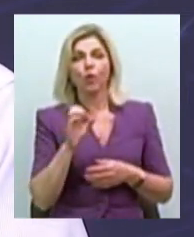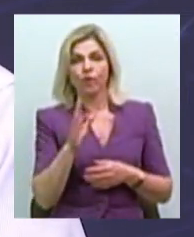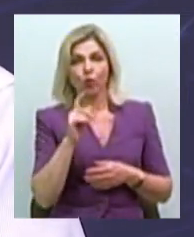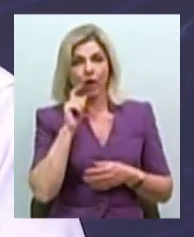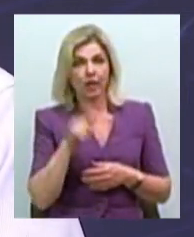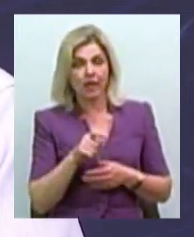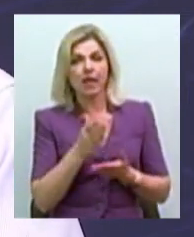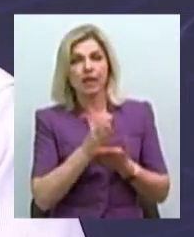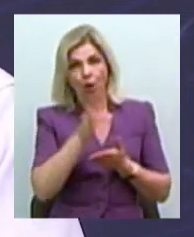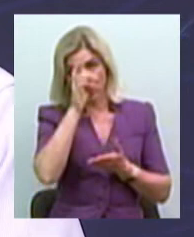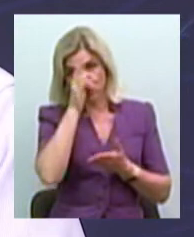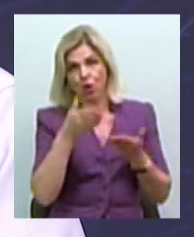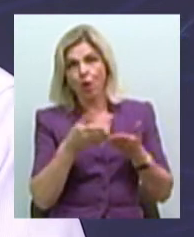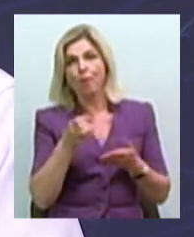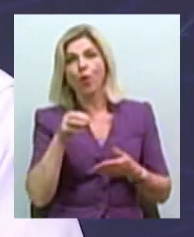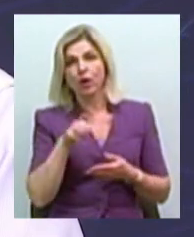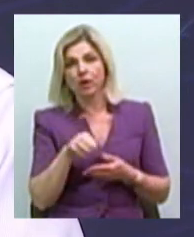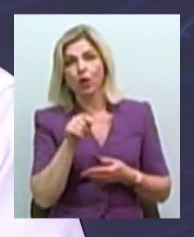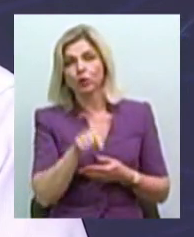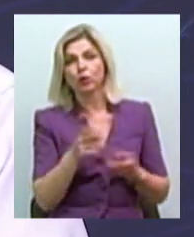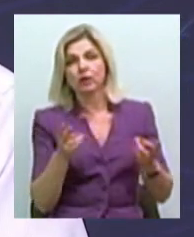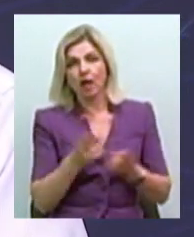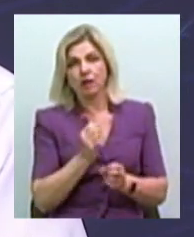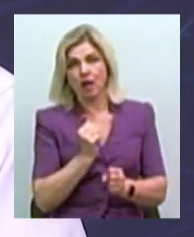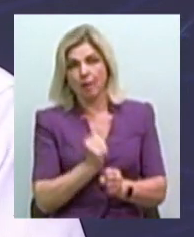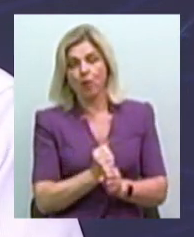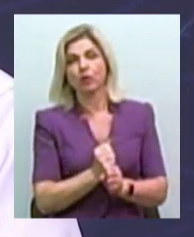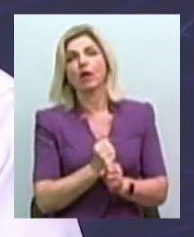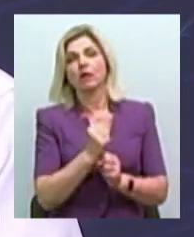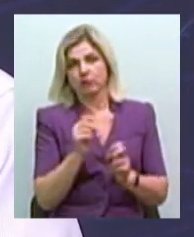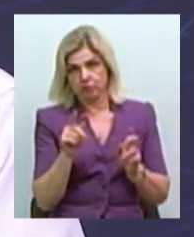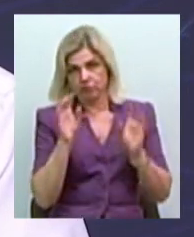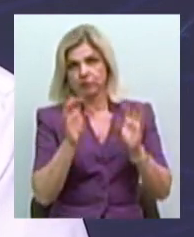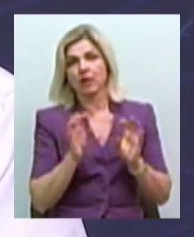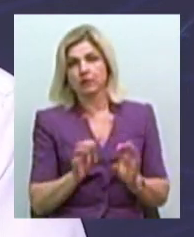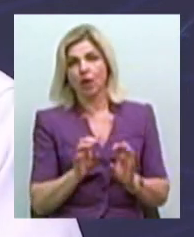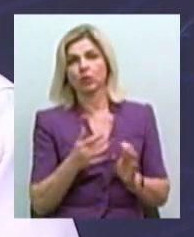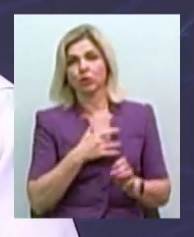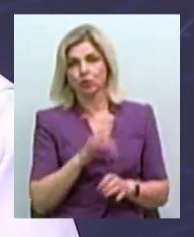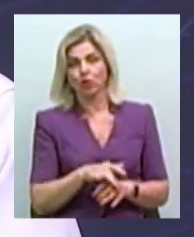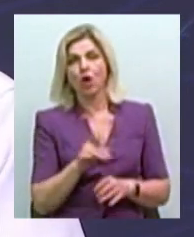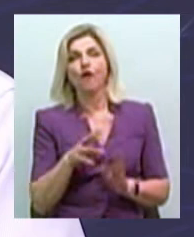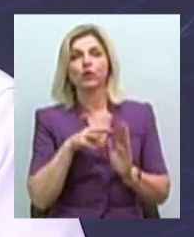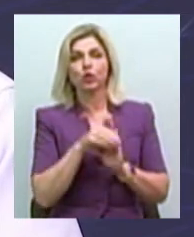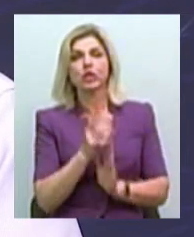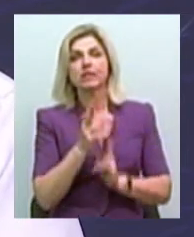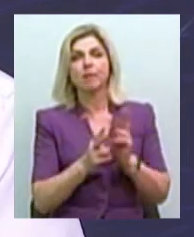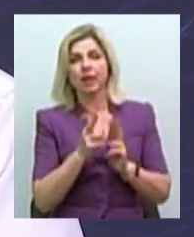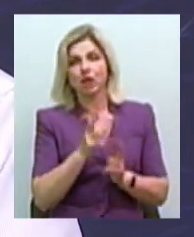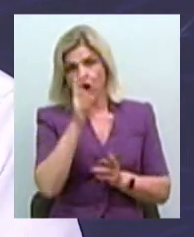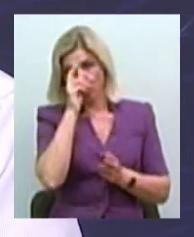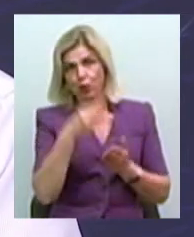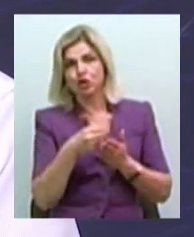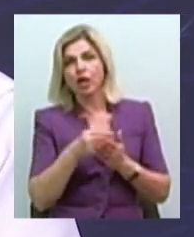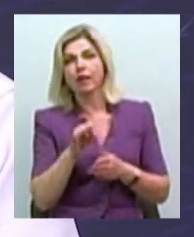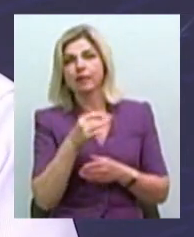есть, естественно, здесь необходимо работать в рамках законодательства. Здесь надо вносить изменения там, бюджетный кодекс, там, налоговый кодекс, возможно,